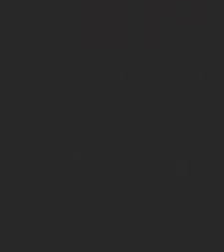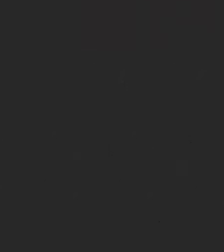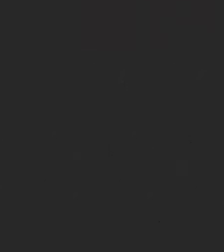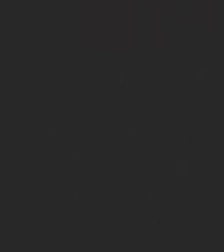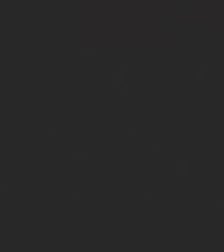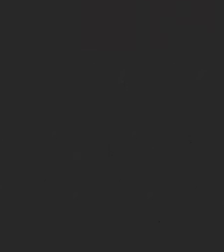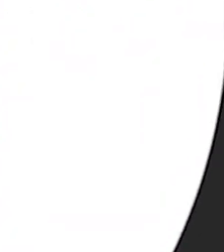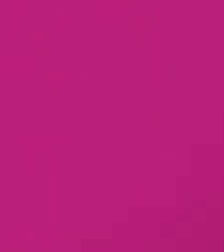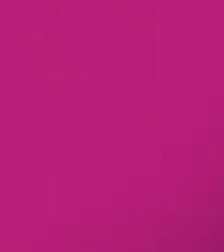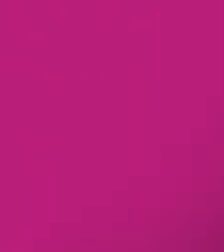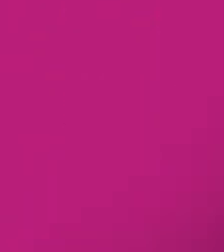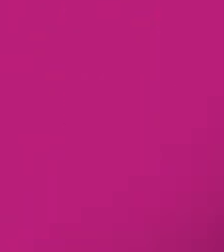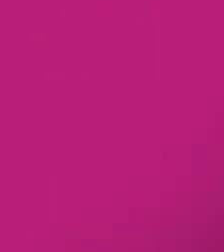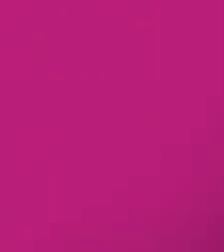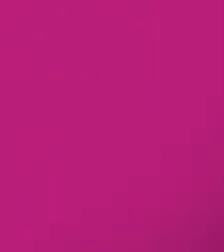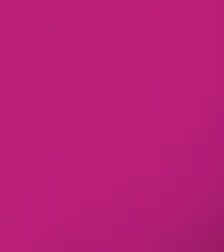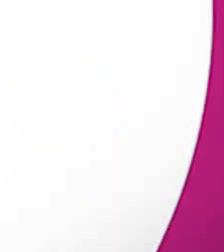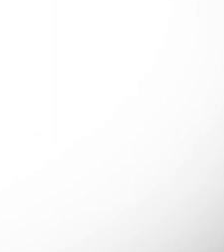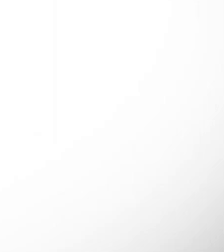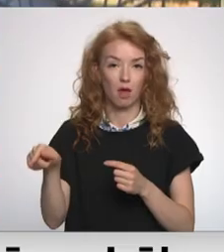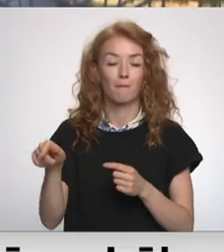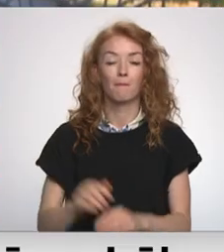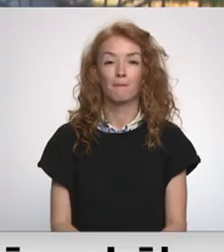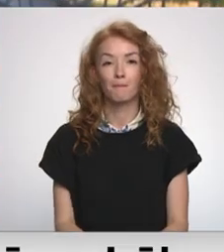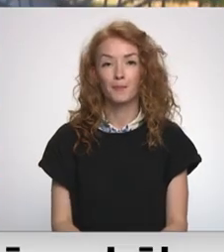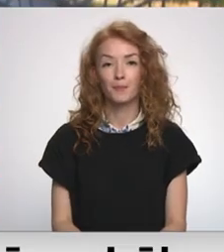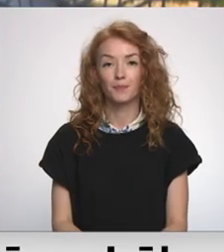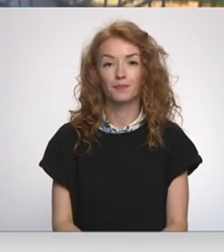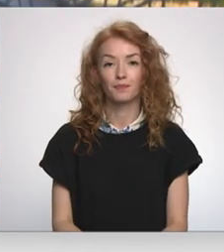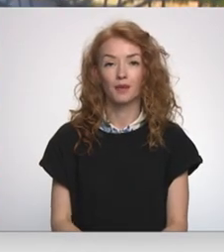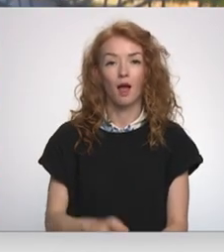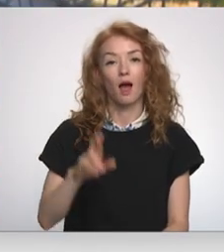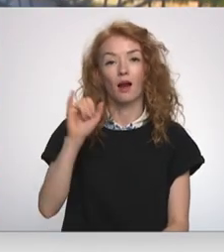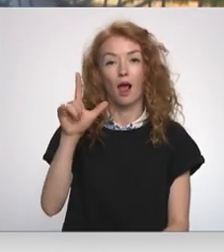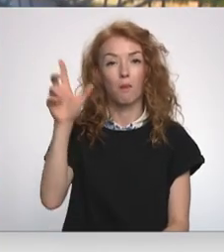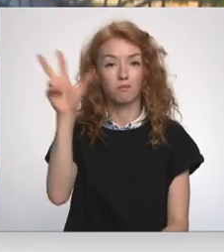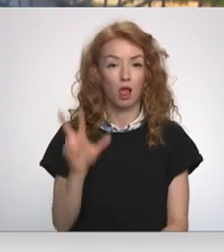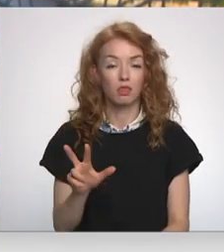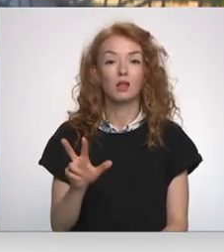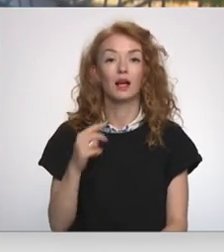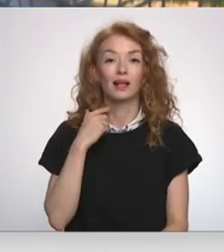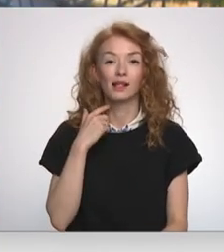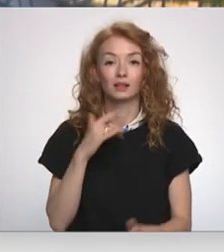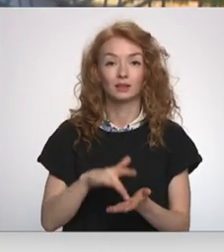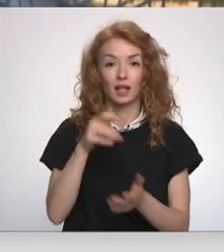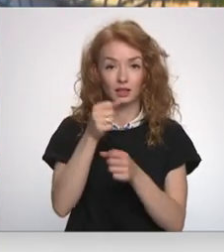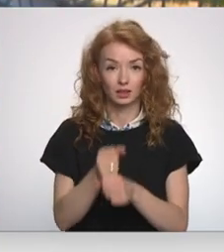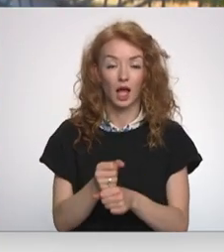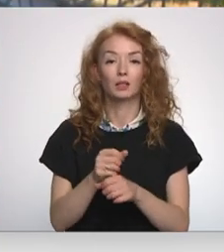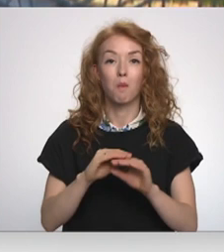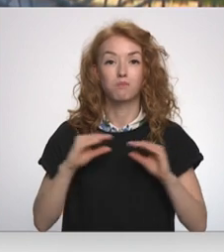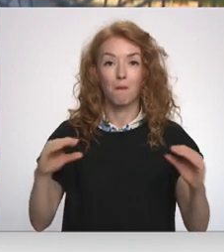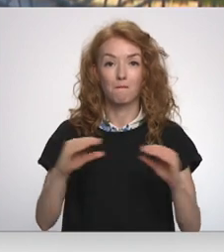Re, viss ēters ir te! Rail Baltica Rīgas centrālās stacijas pamatos